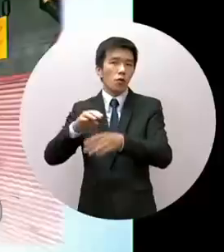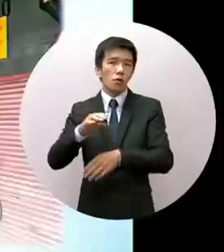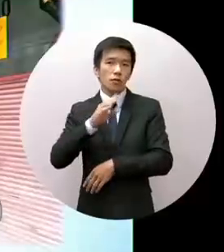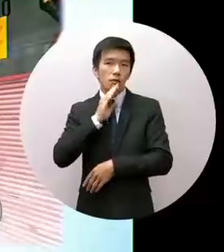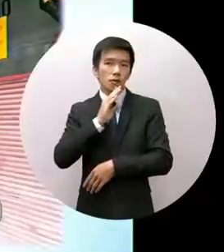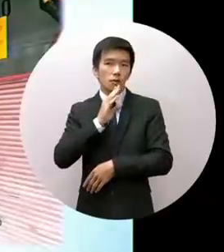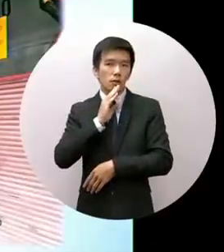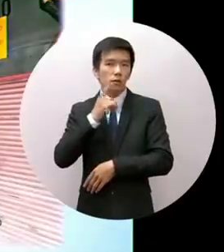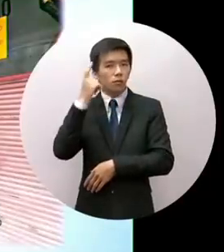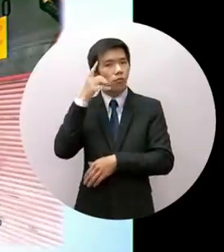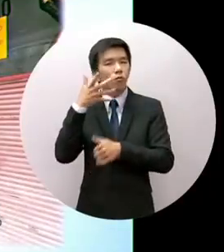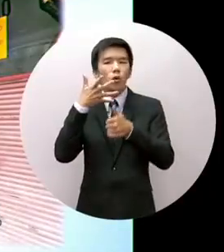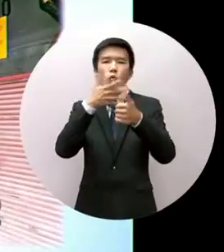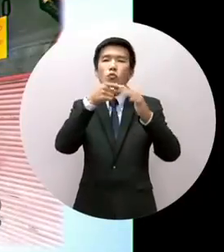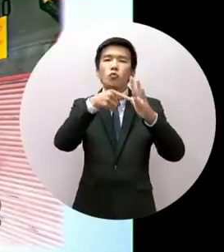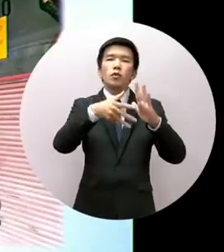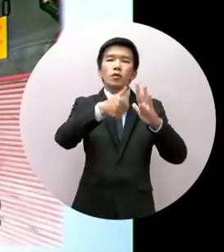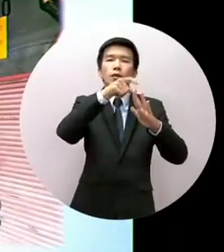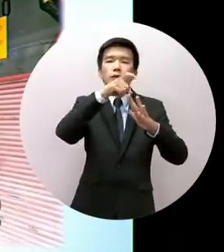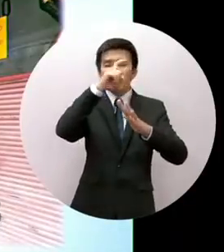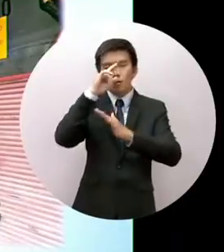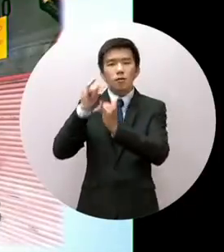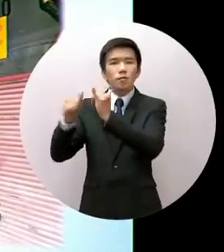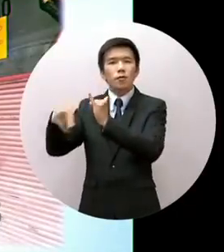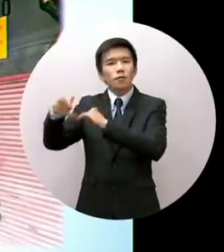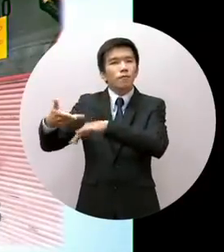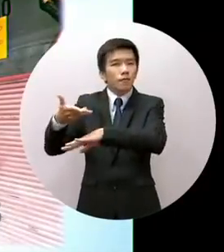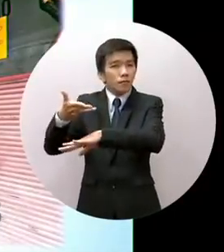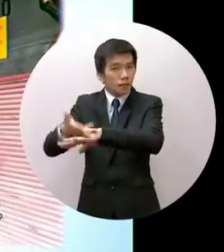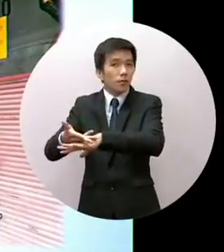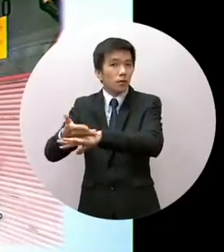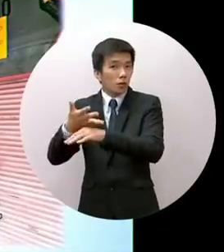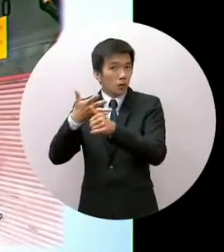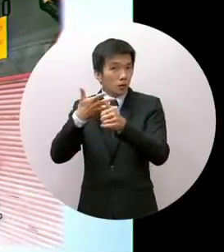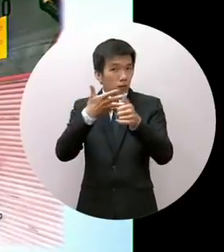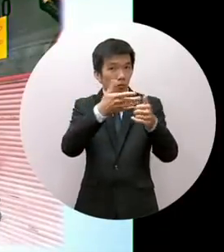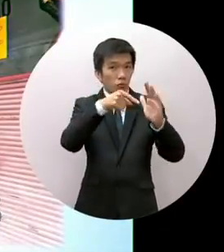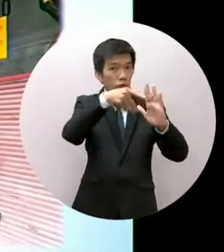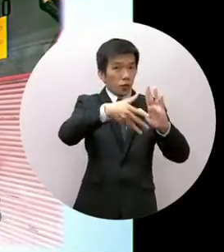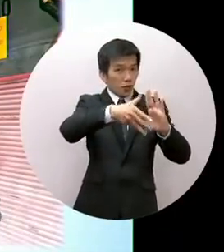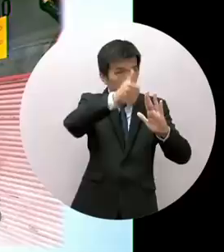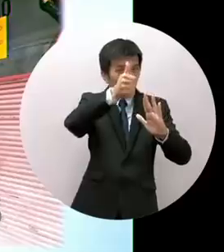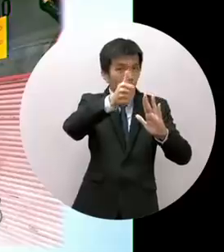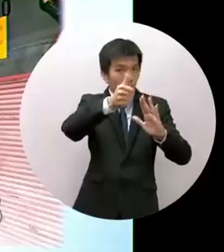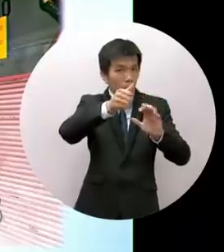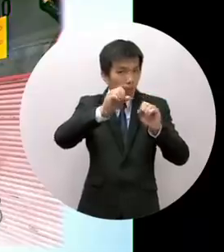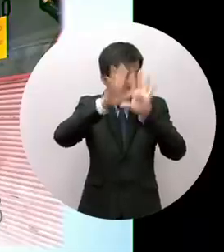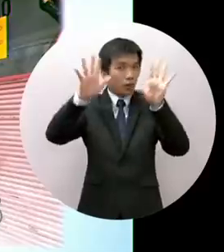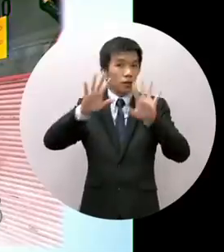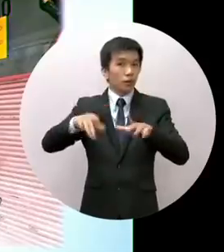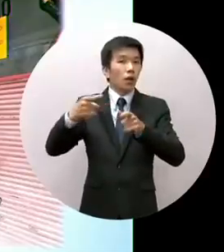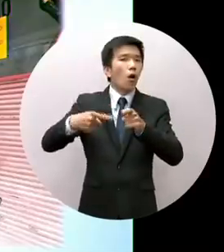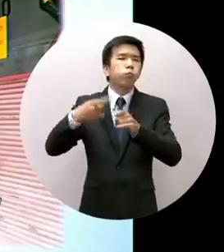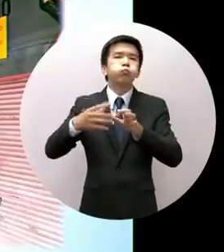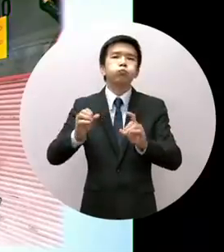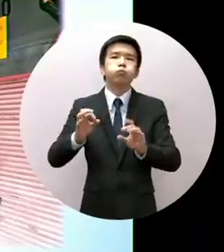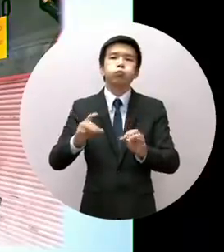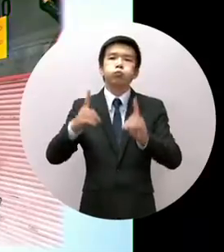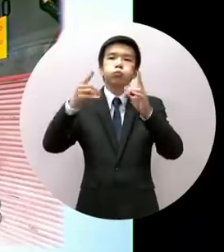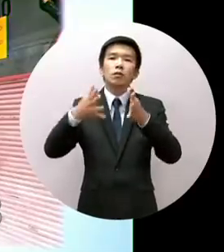院长，为了安定民心，你是不是可以在这边讲一句，今年到底涨不涨，让大家知道